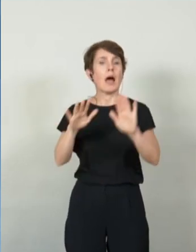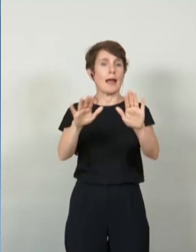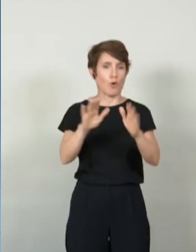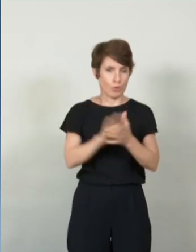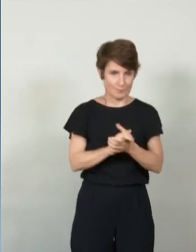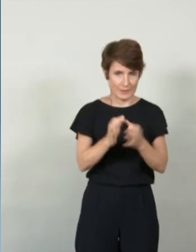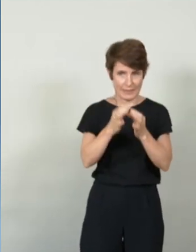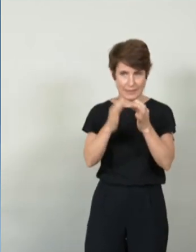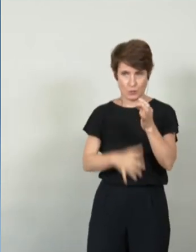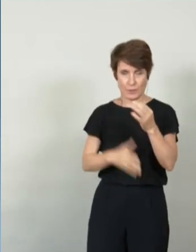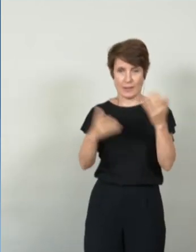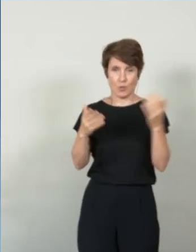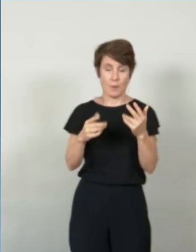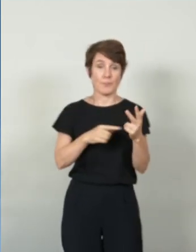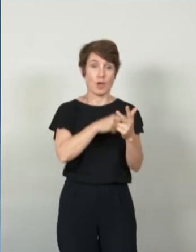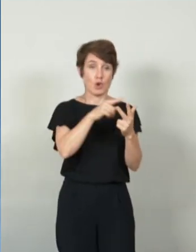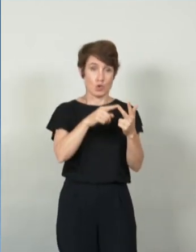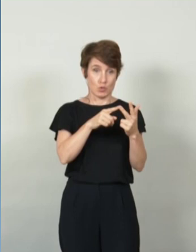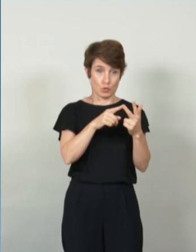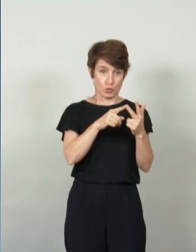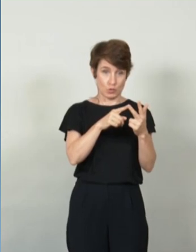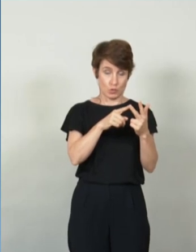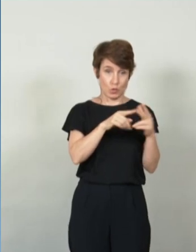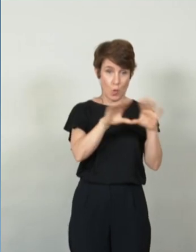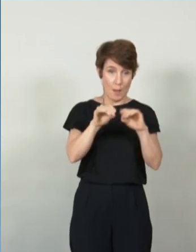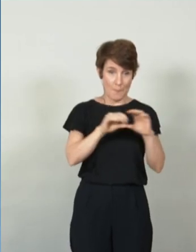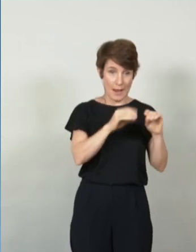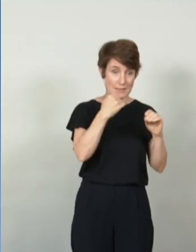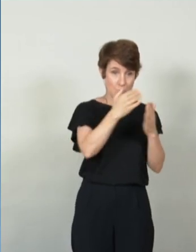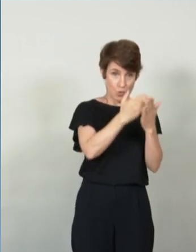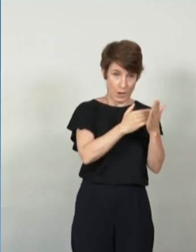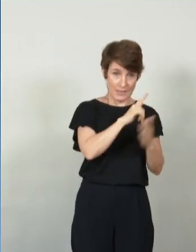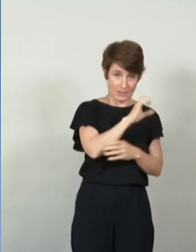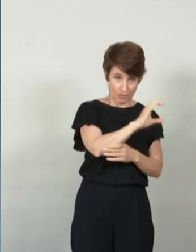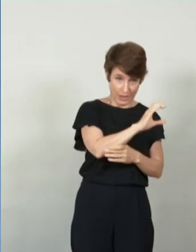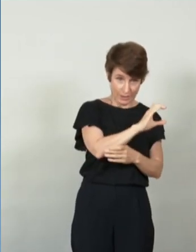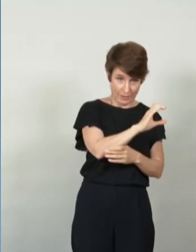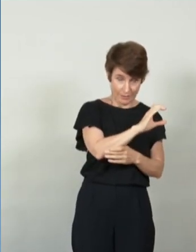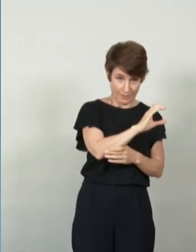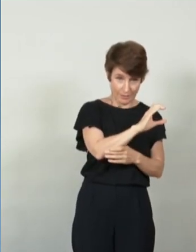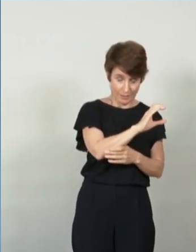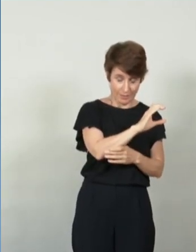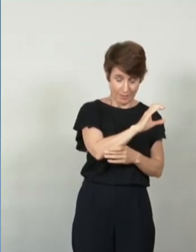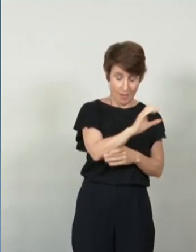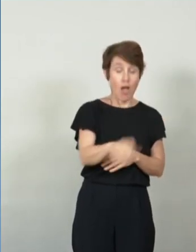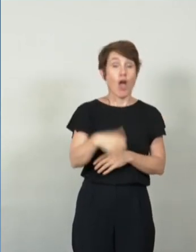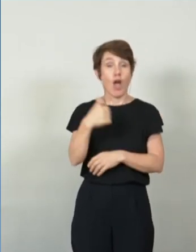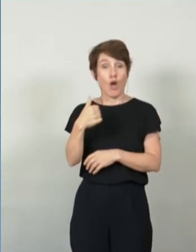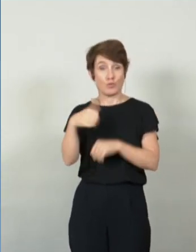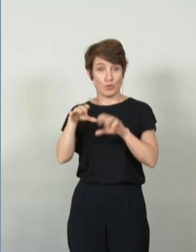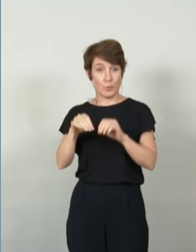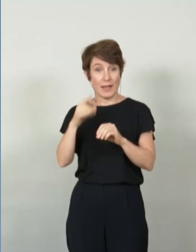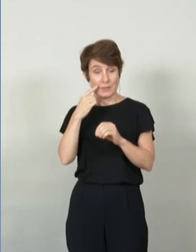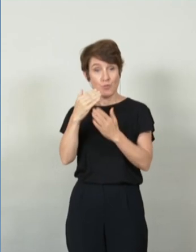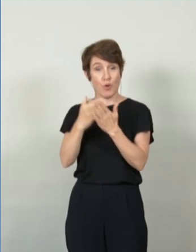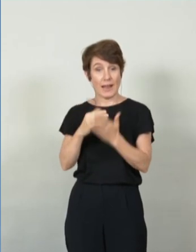donc trois sièges pour la liste G un siège pour la liste